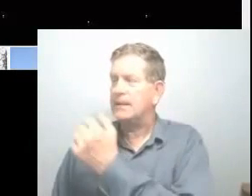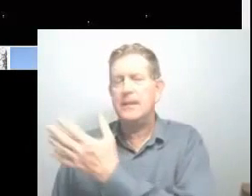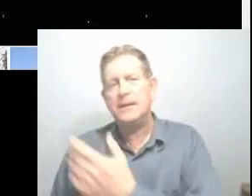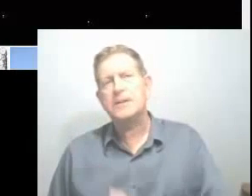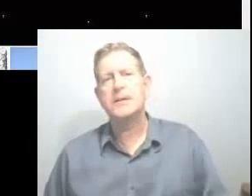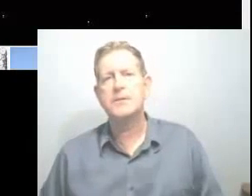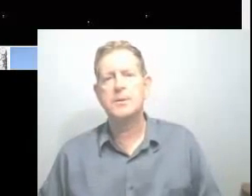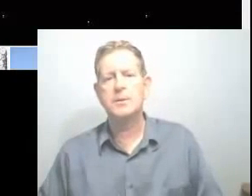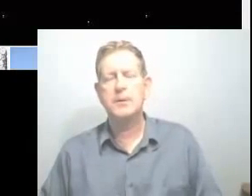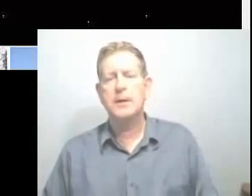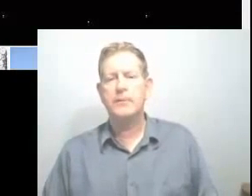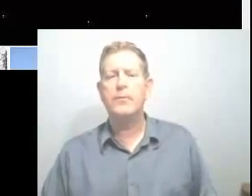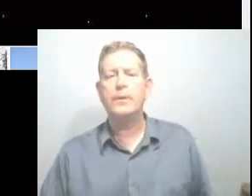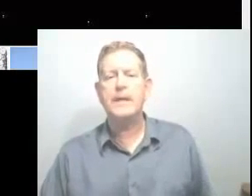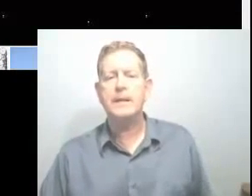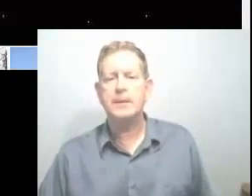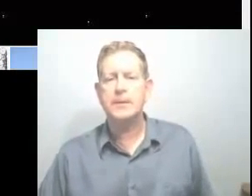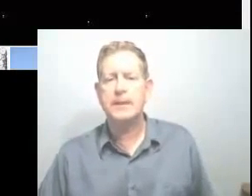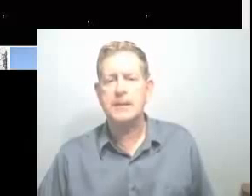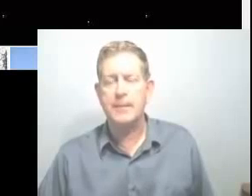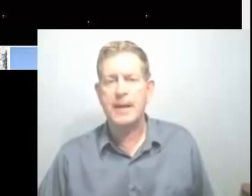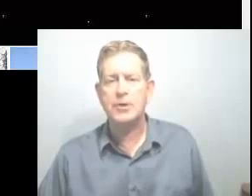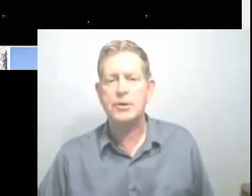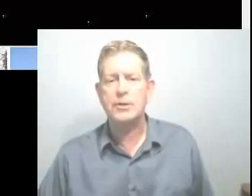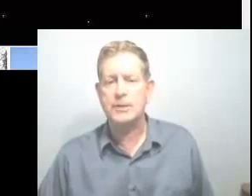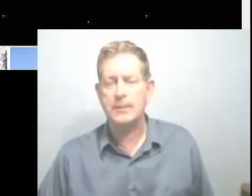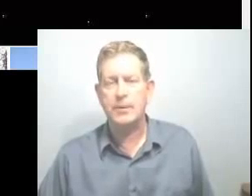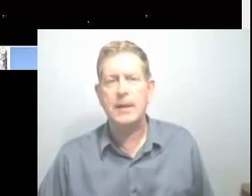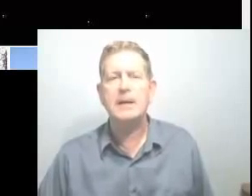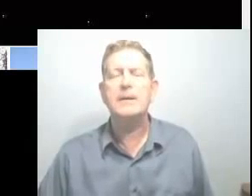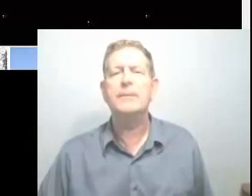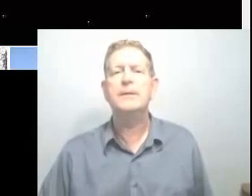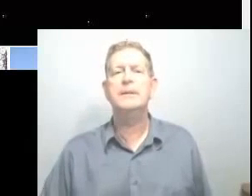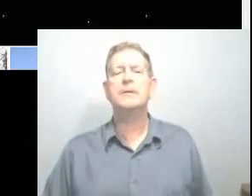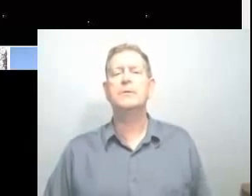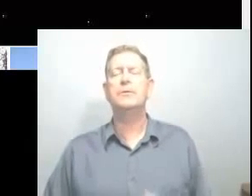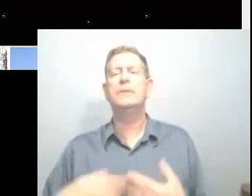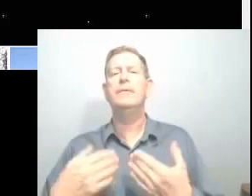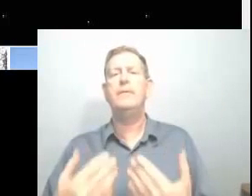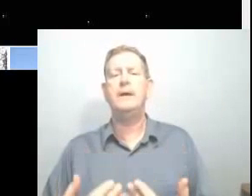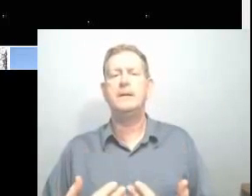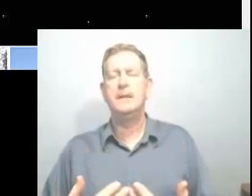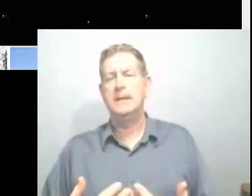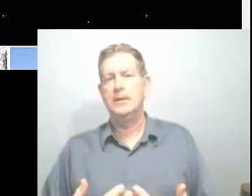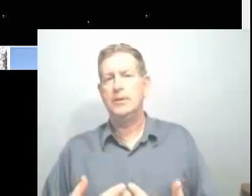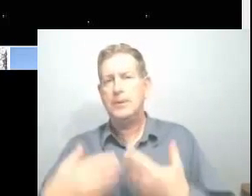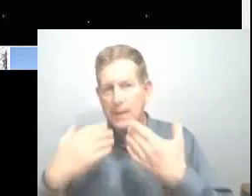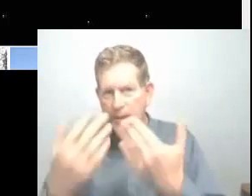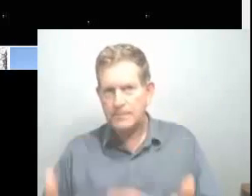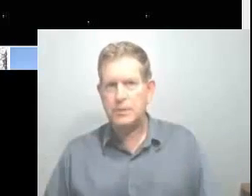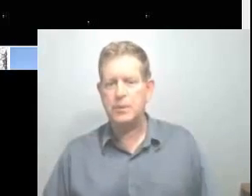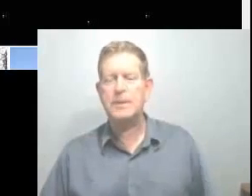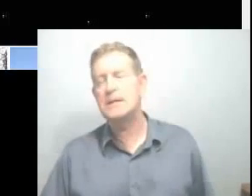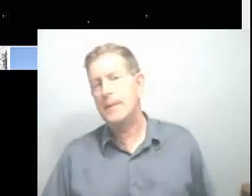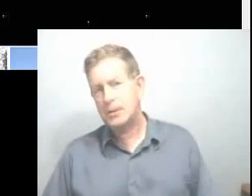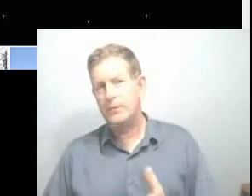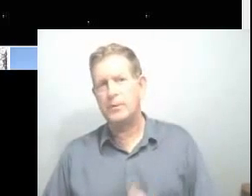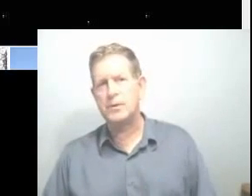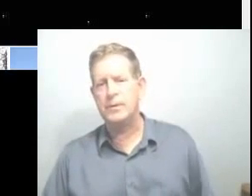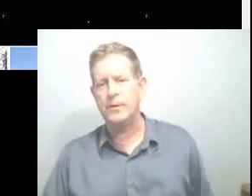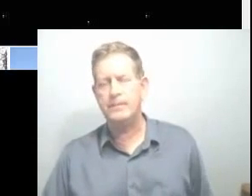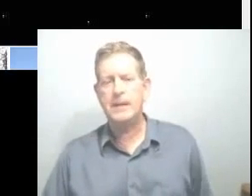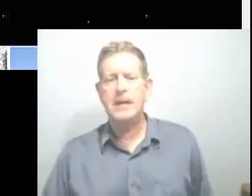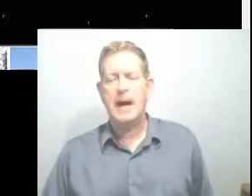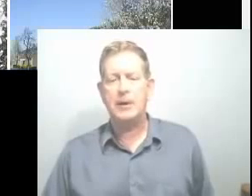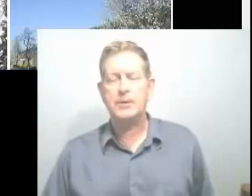Bon, dans cette dernière section, vous voyez que cette image, ce symbole-là, il veut dire que vous devez faire une description des images